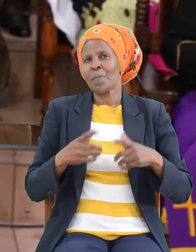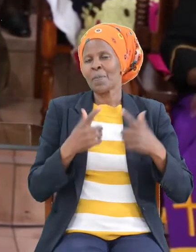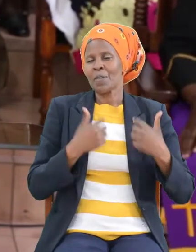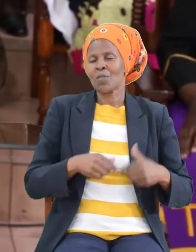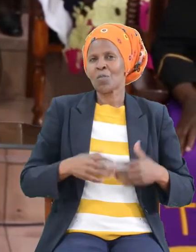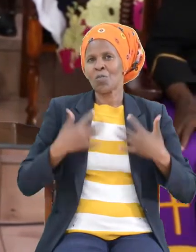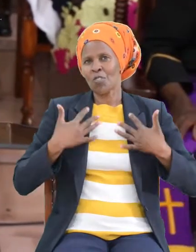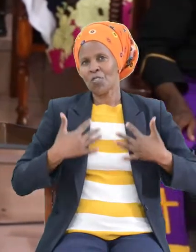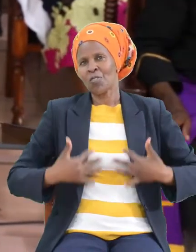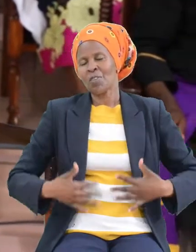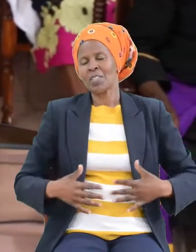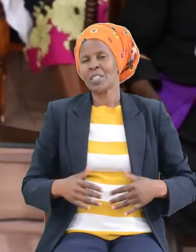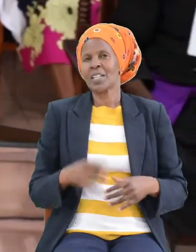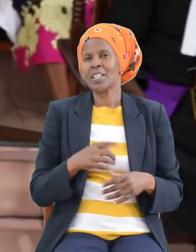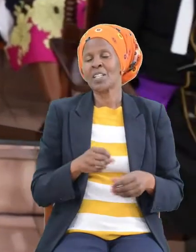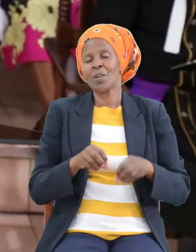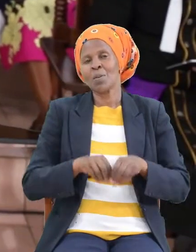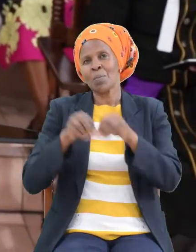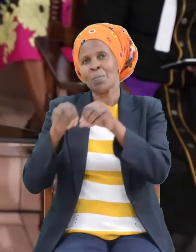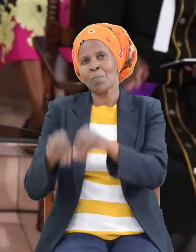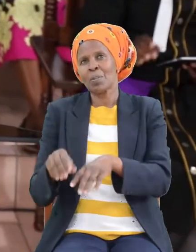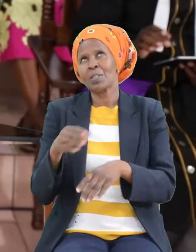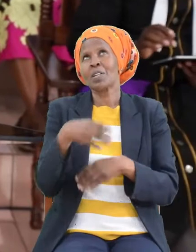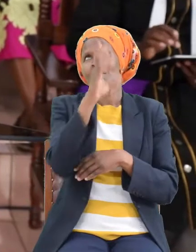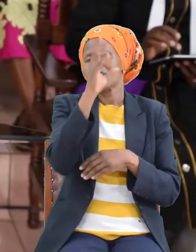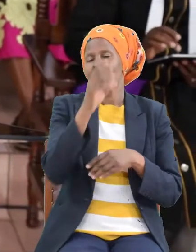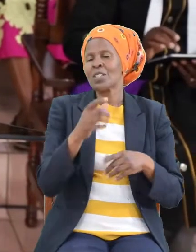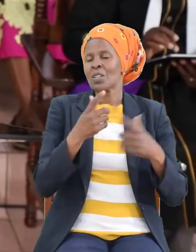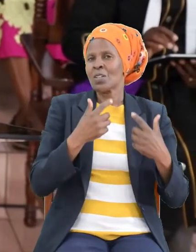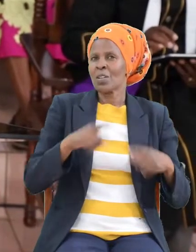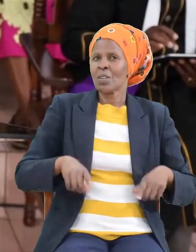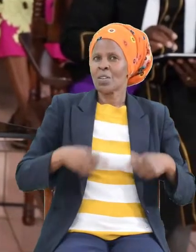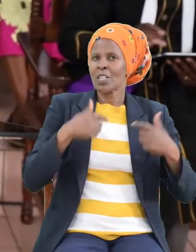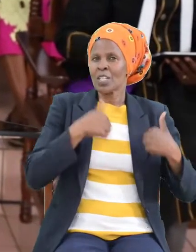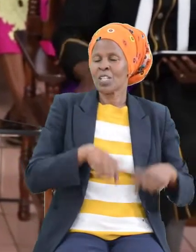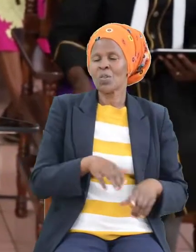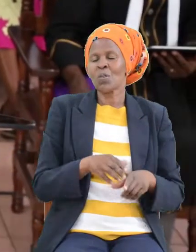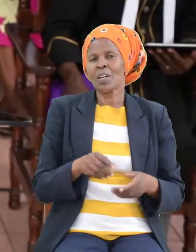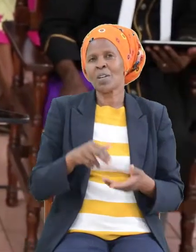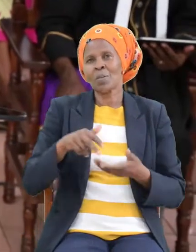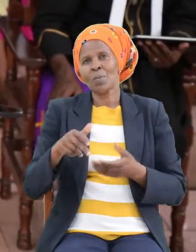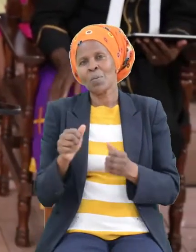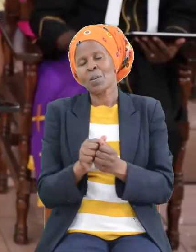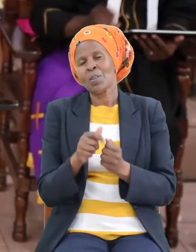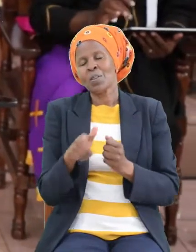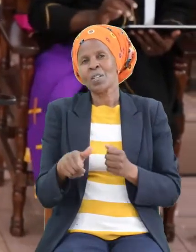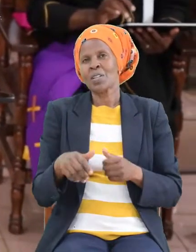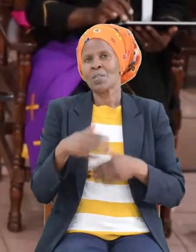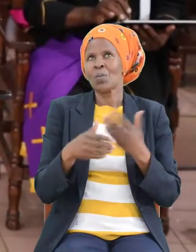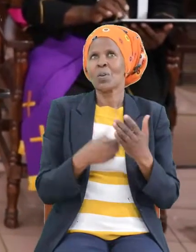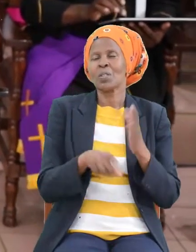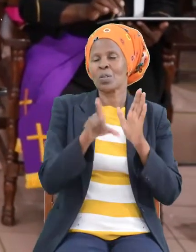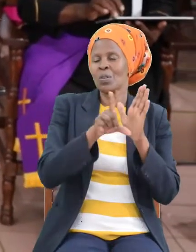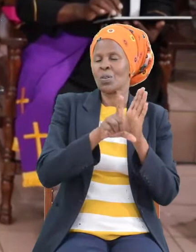moyo wa nyama, nami nitatia roho yangu ndani yenu na nitakuwaendesha katika sheria